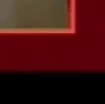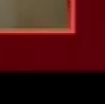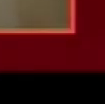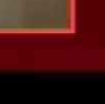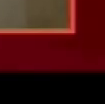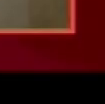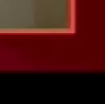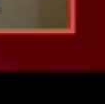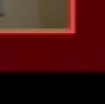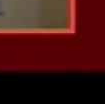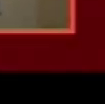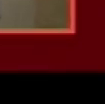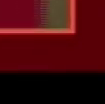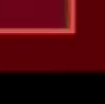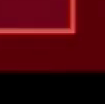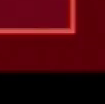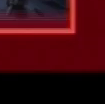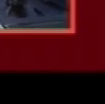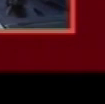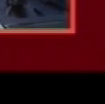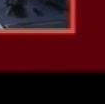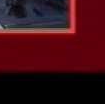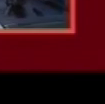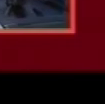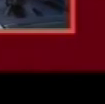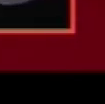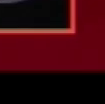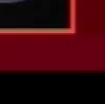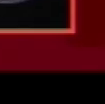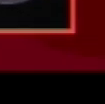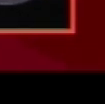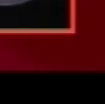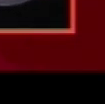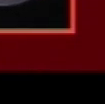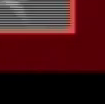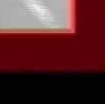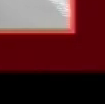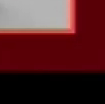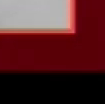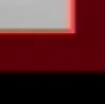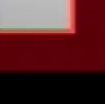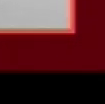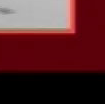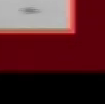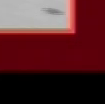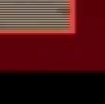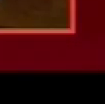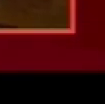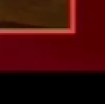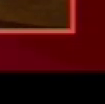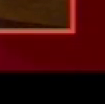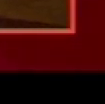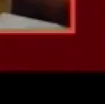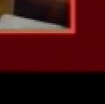в 1991 році. Гарячі обіди людям з інвалідністю доставлятимуть учасники проекту «Про милосердя»,